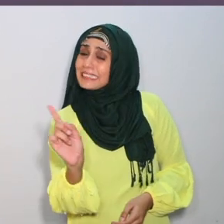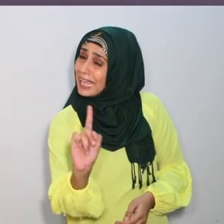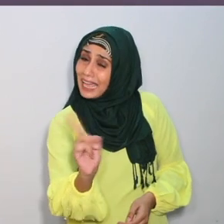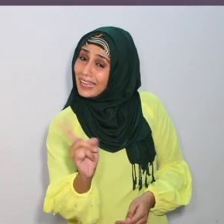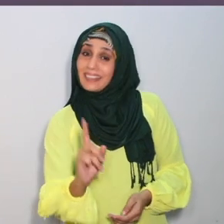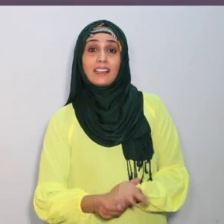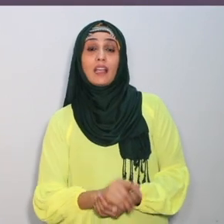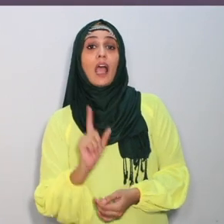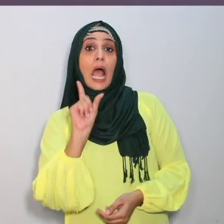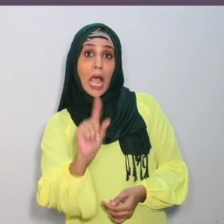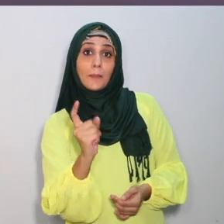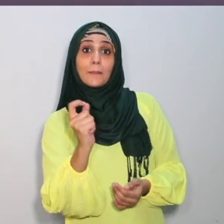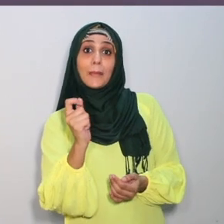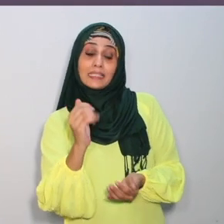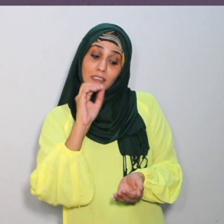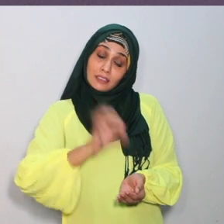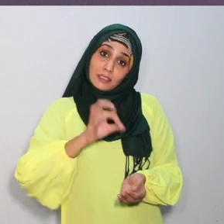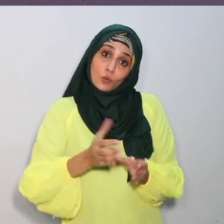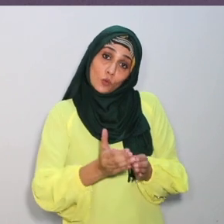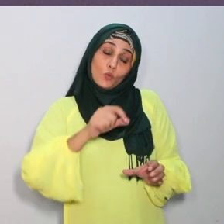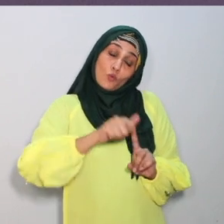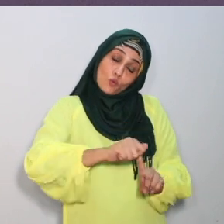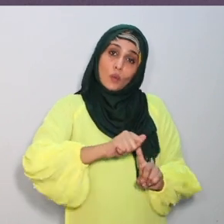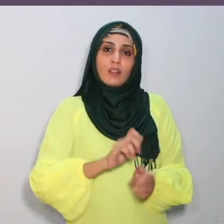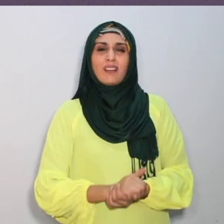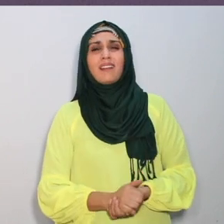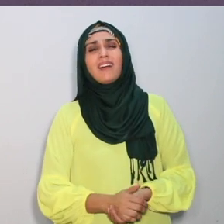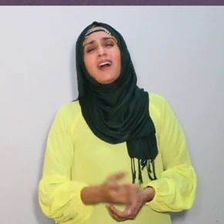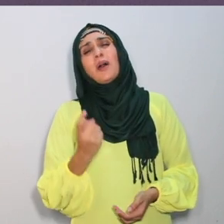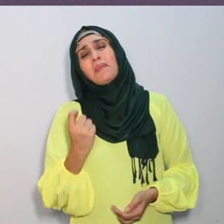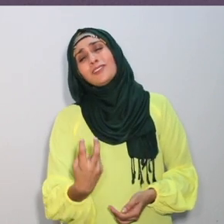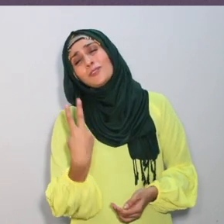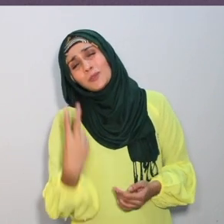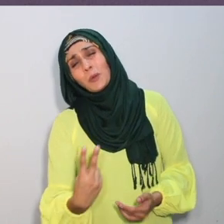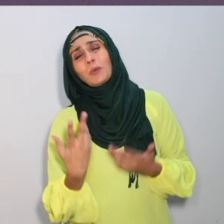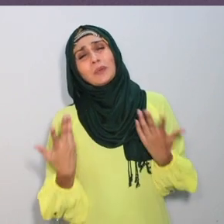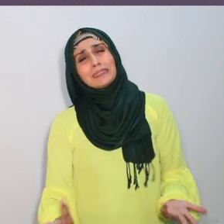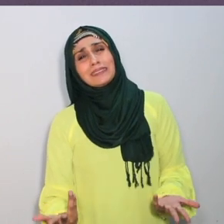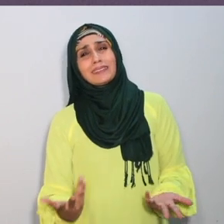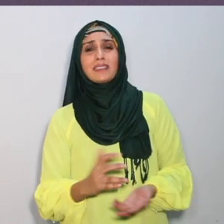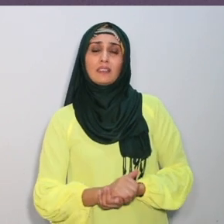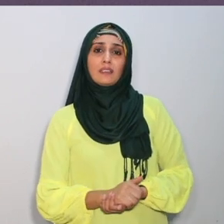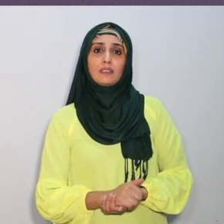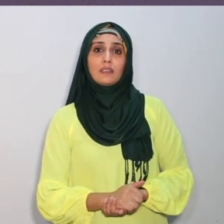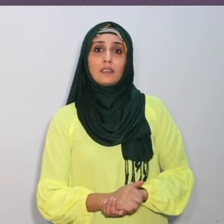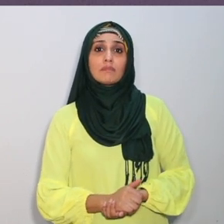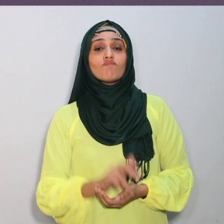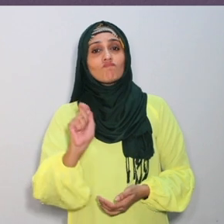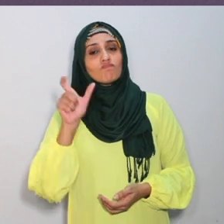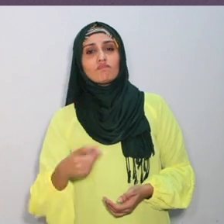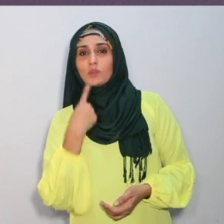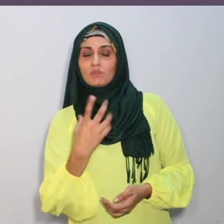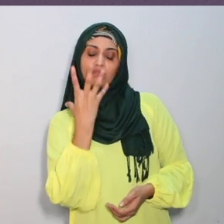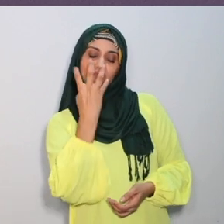नहीं, इसे अपने गुल्लक में डालो। लेकिन ये तो सिर्फ 2 रुपए हैं, अजहर ने